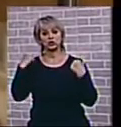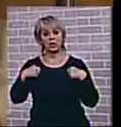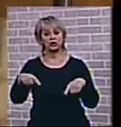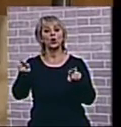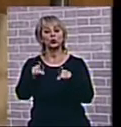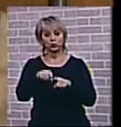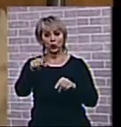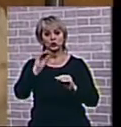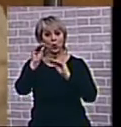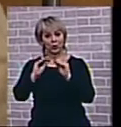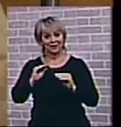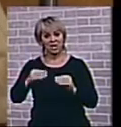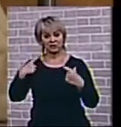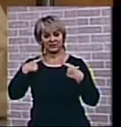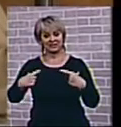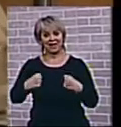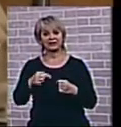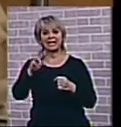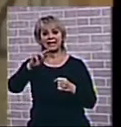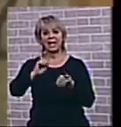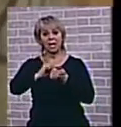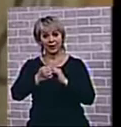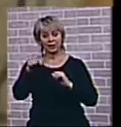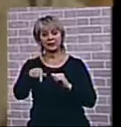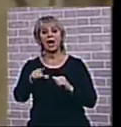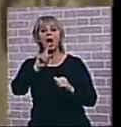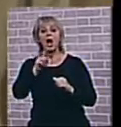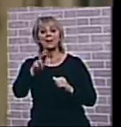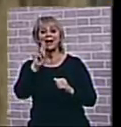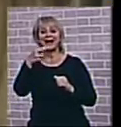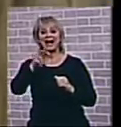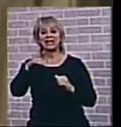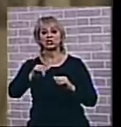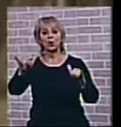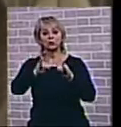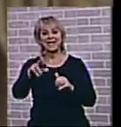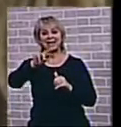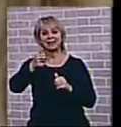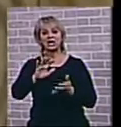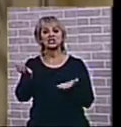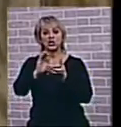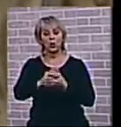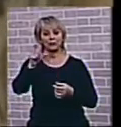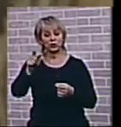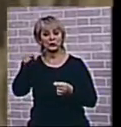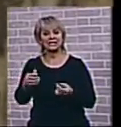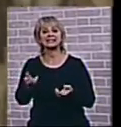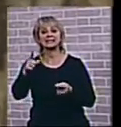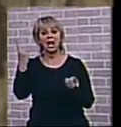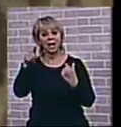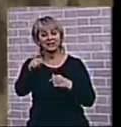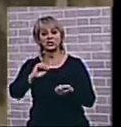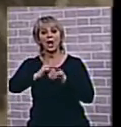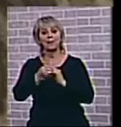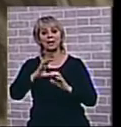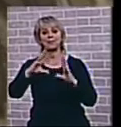тоже украшены вставками из янтаря. А пока Калининградский музей янтаря знакомит дончан с одним из самых загадочных